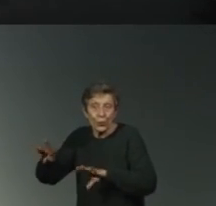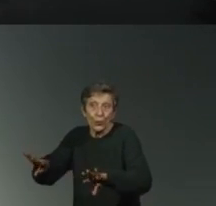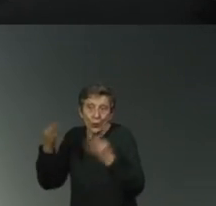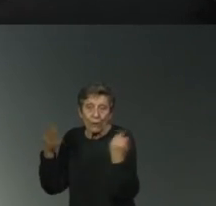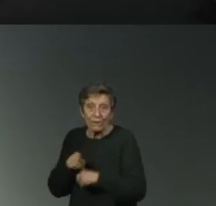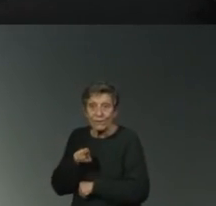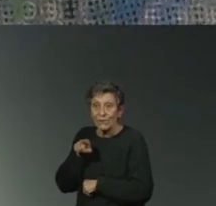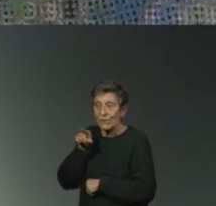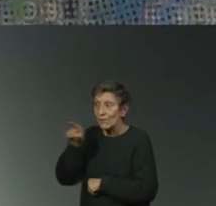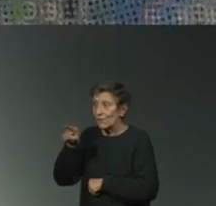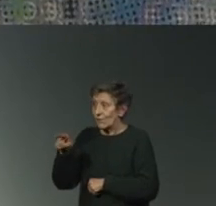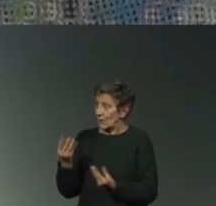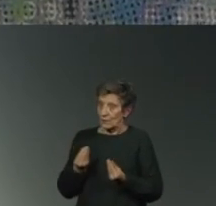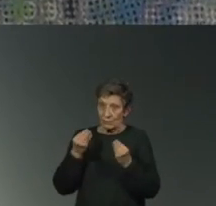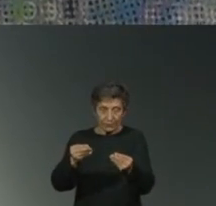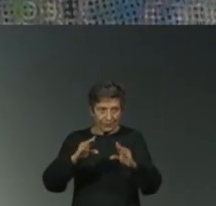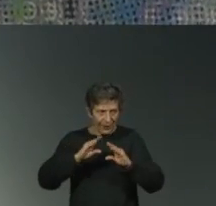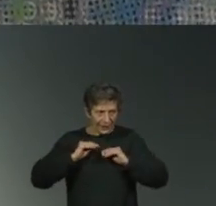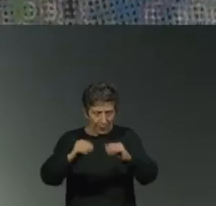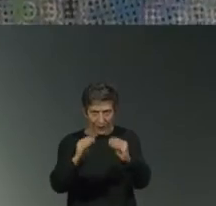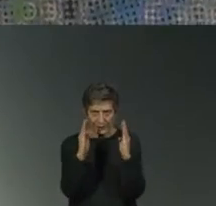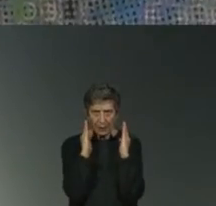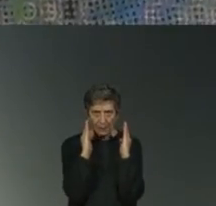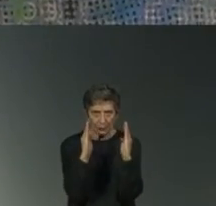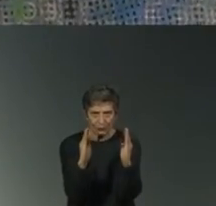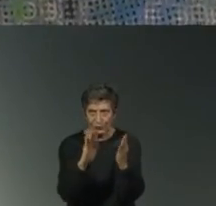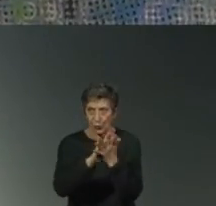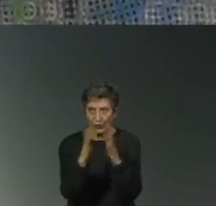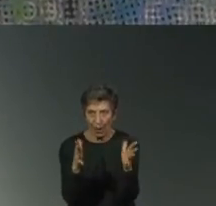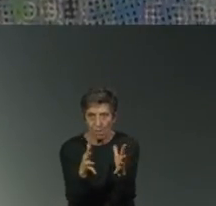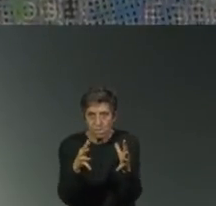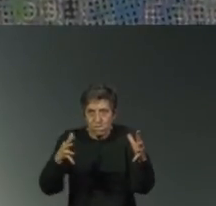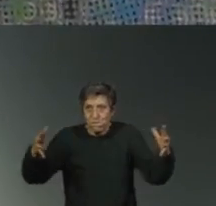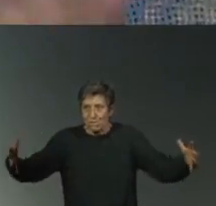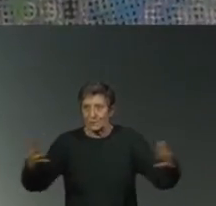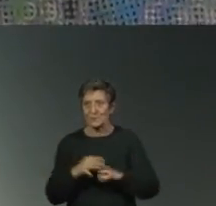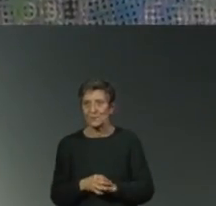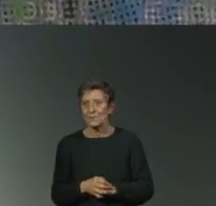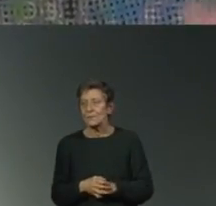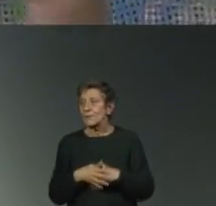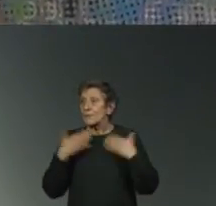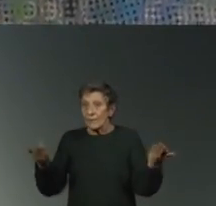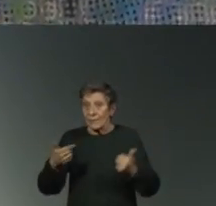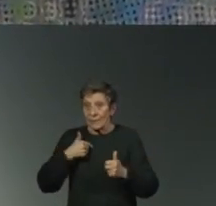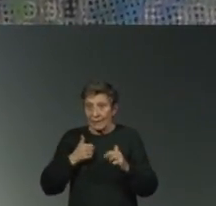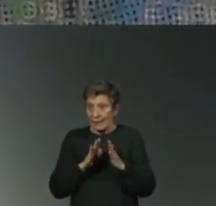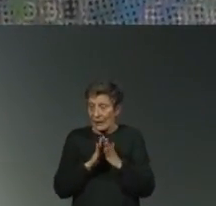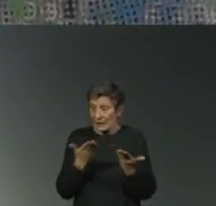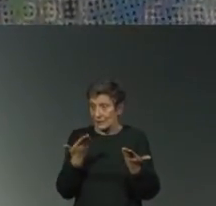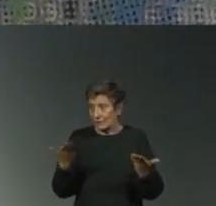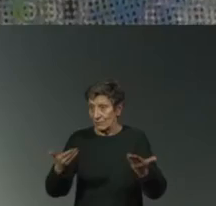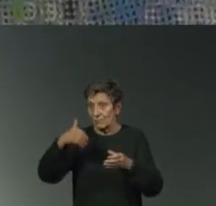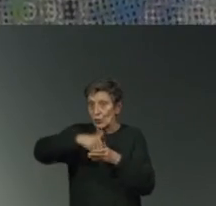Porzampar, permettait que cet espace se dilate. Et moi, Cendrillon, c'est vraiment quatre lignes narratives